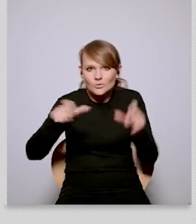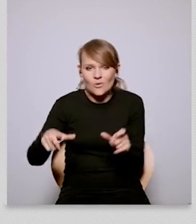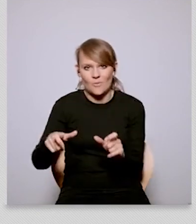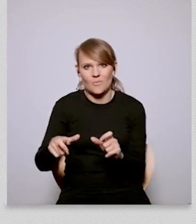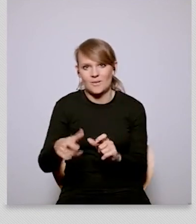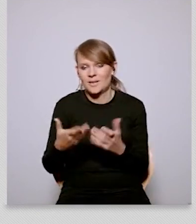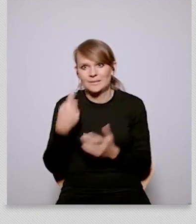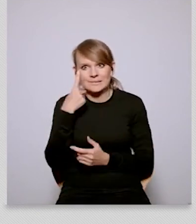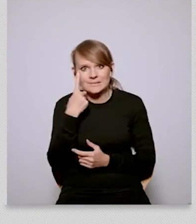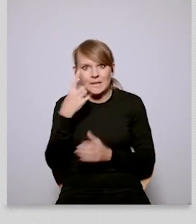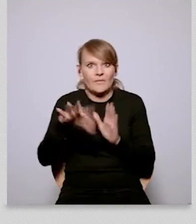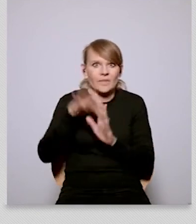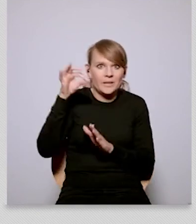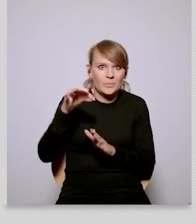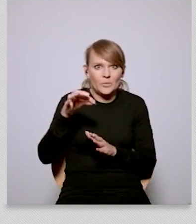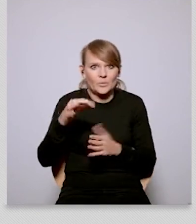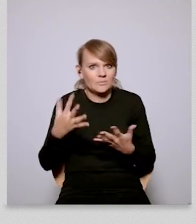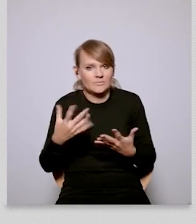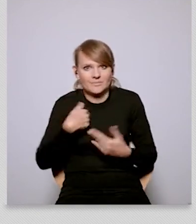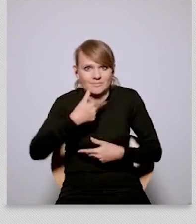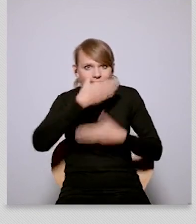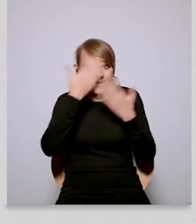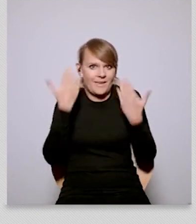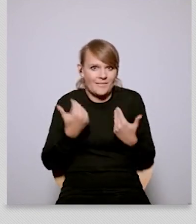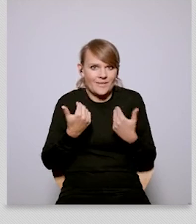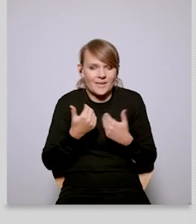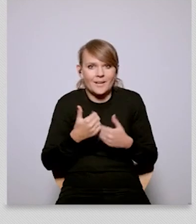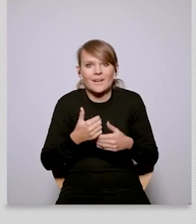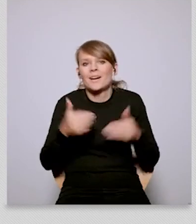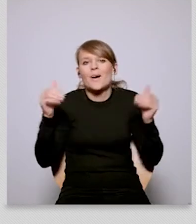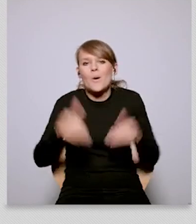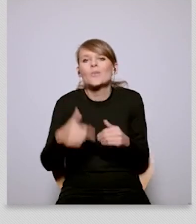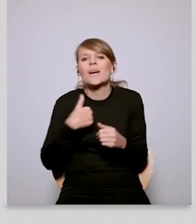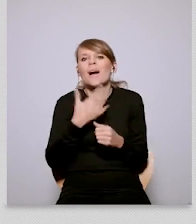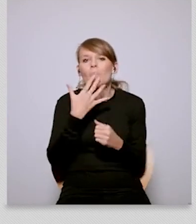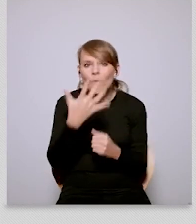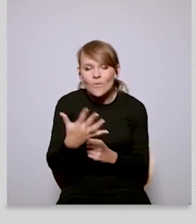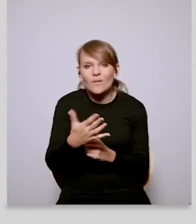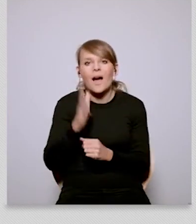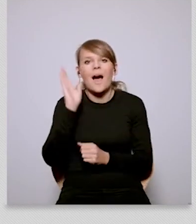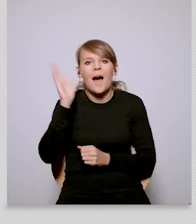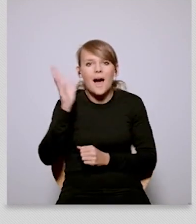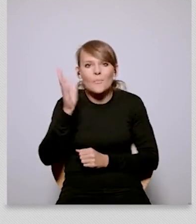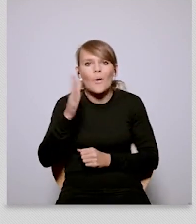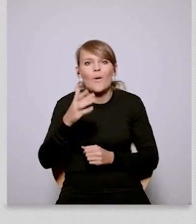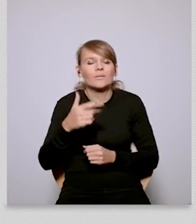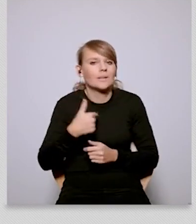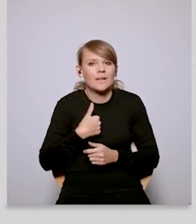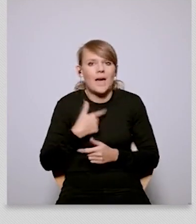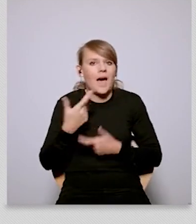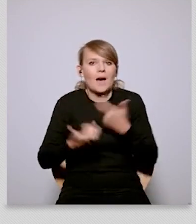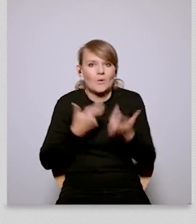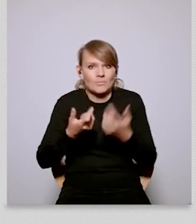staniemy przed wyborami to sami siebie nie znamy i nasze deklaracje mogą się rozmawiać z tym co będziemy gotowi rzeczywiście